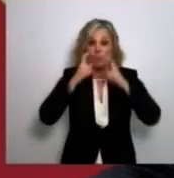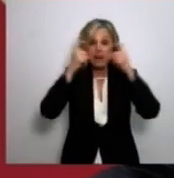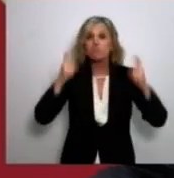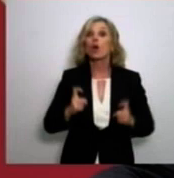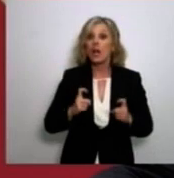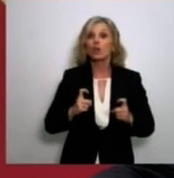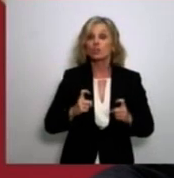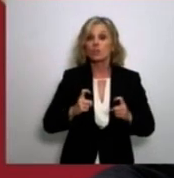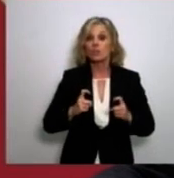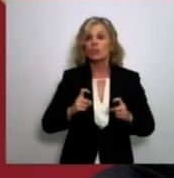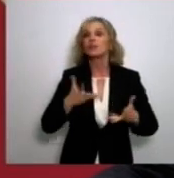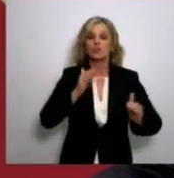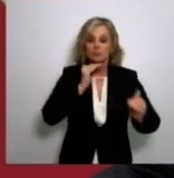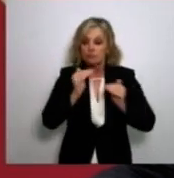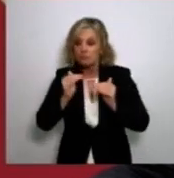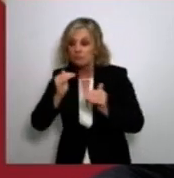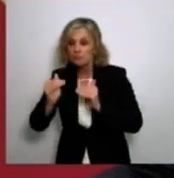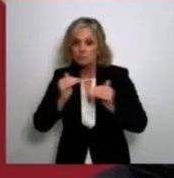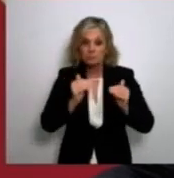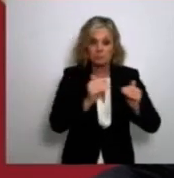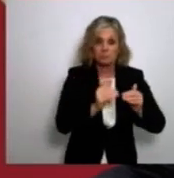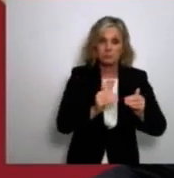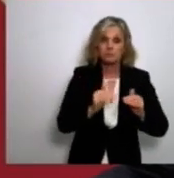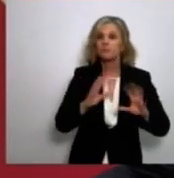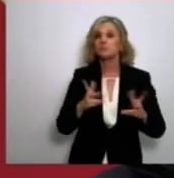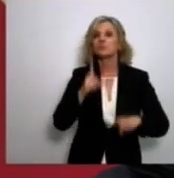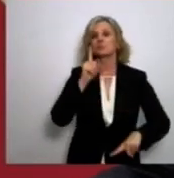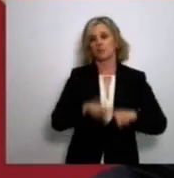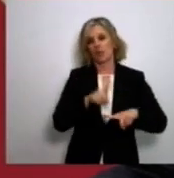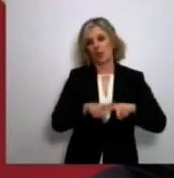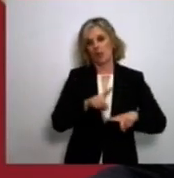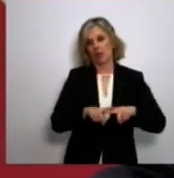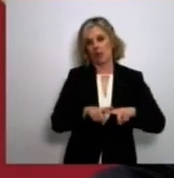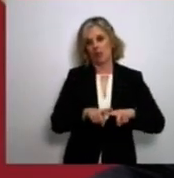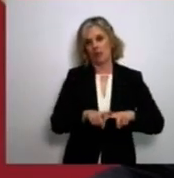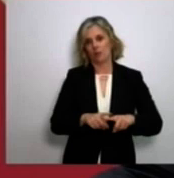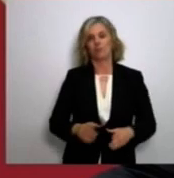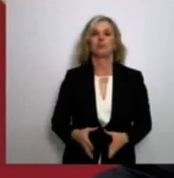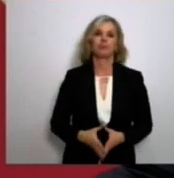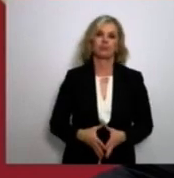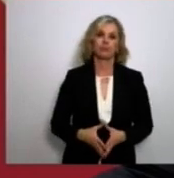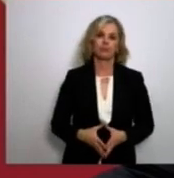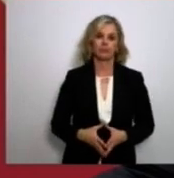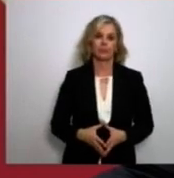χώρα, πηγαίνοντας προς τα ηλίσια παιδεία. Και αυτή την υποχρέωση θα τη φέρουμε εις πέρας.